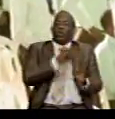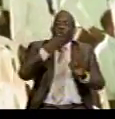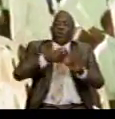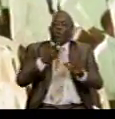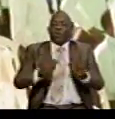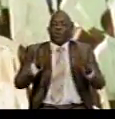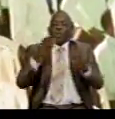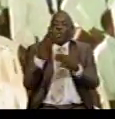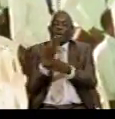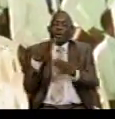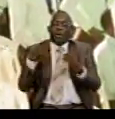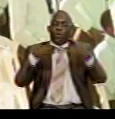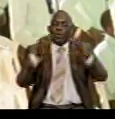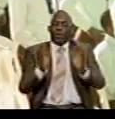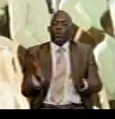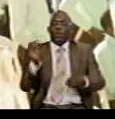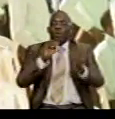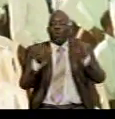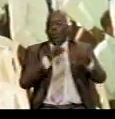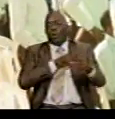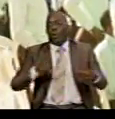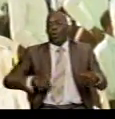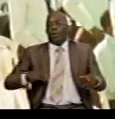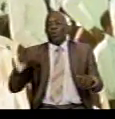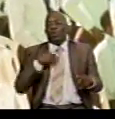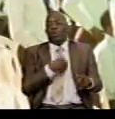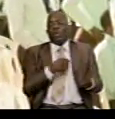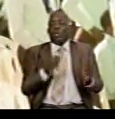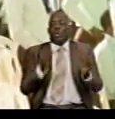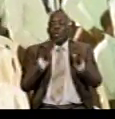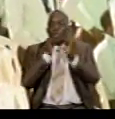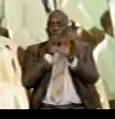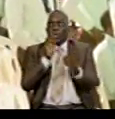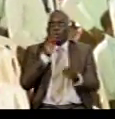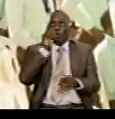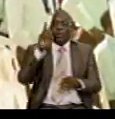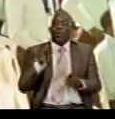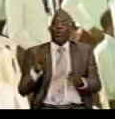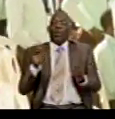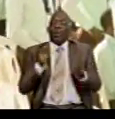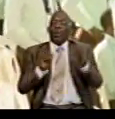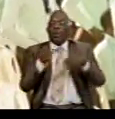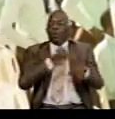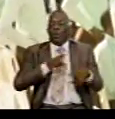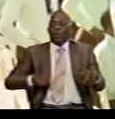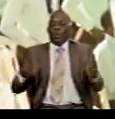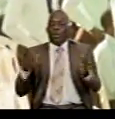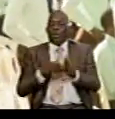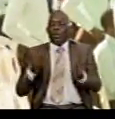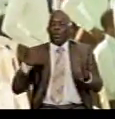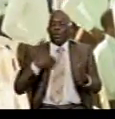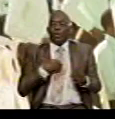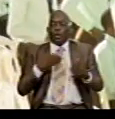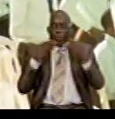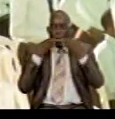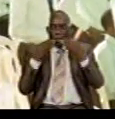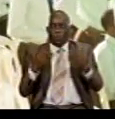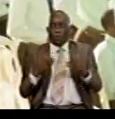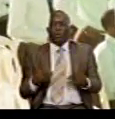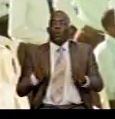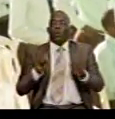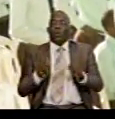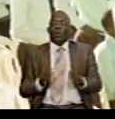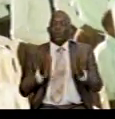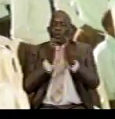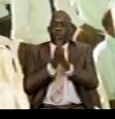again we bless you. Oh Dieu, encore nous te bénissons. Oh Lord, again we thank you. Oh Dieu, encore nous te remercions. Open your mouth and praise the name of the Lord. Ouvre ta bouche et loue le nom du Seigneur. You